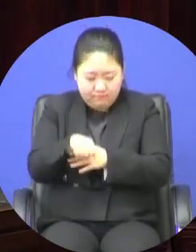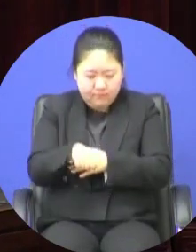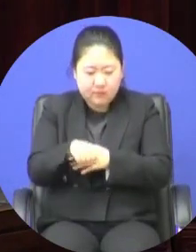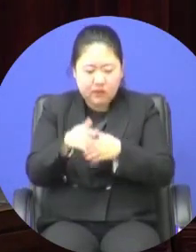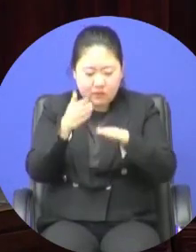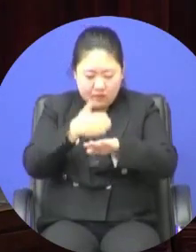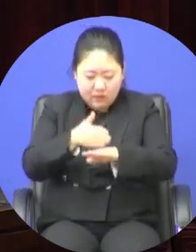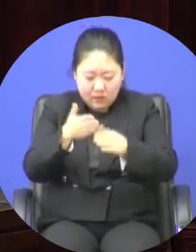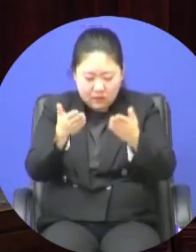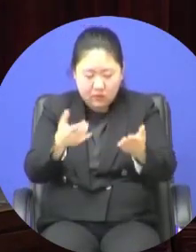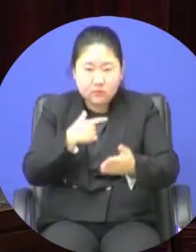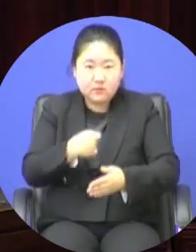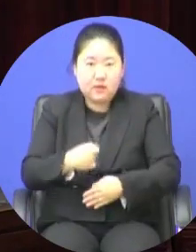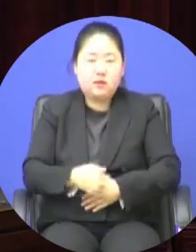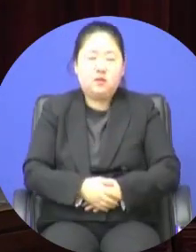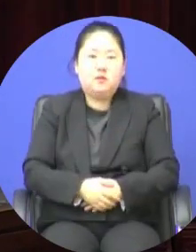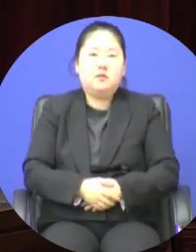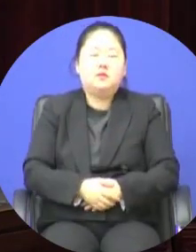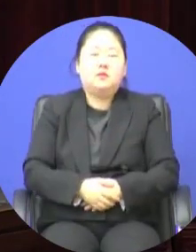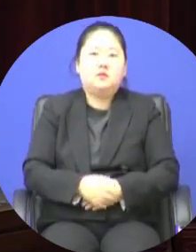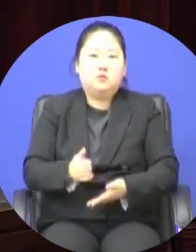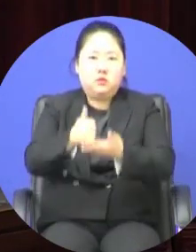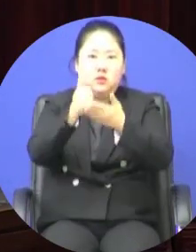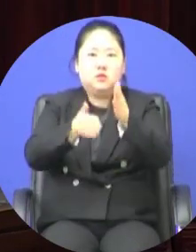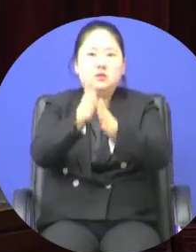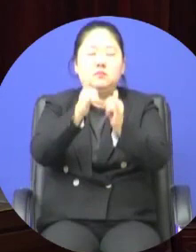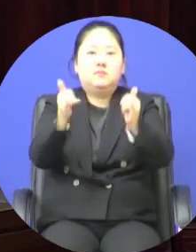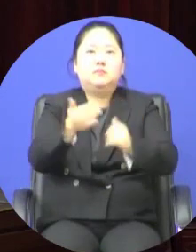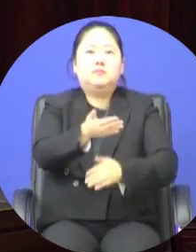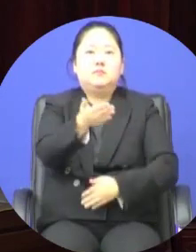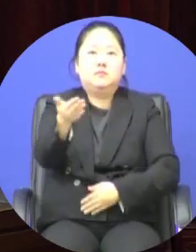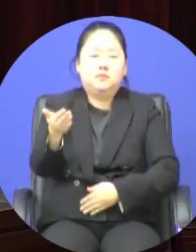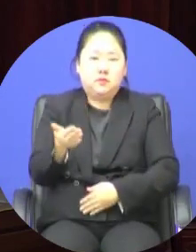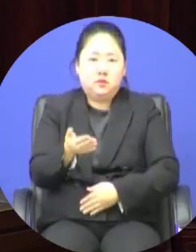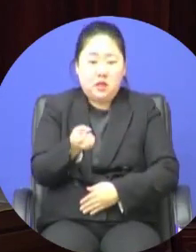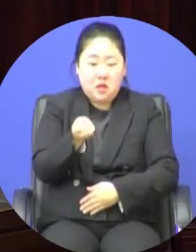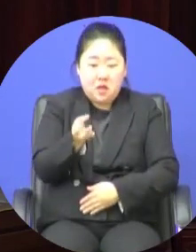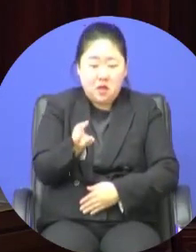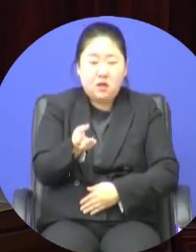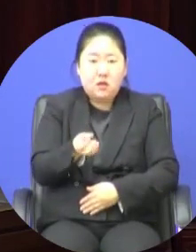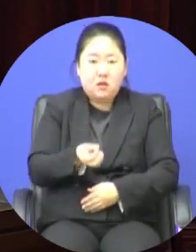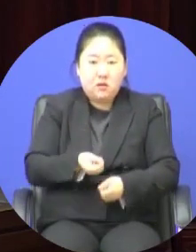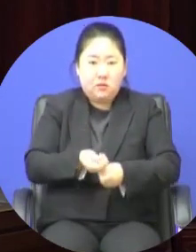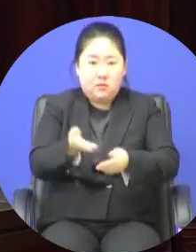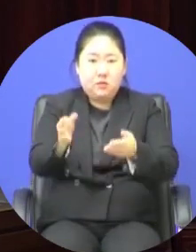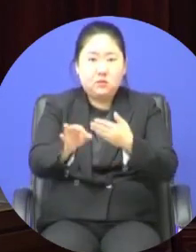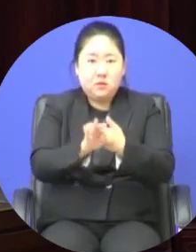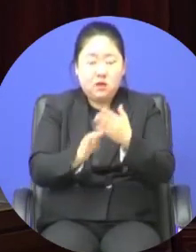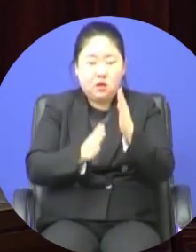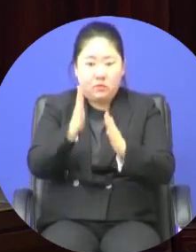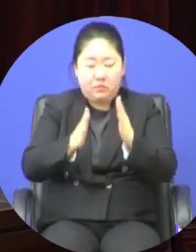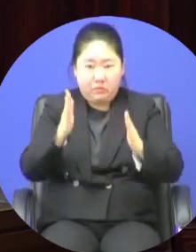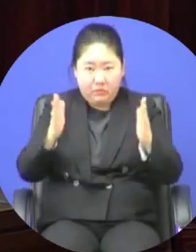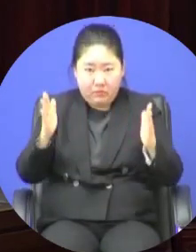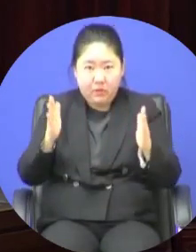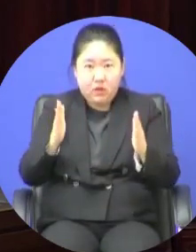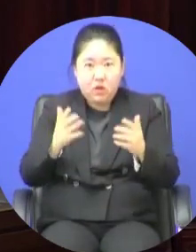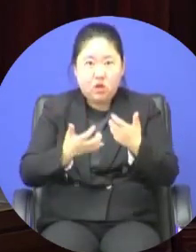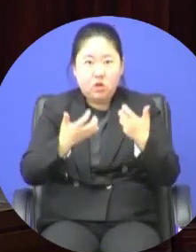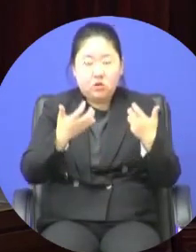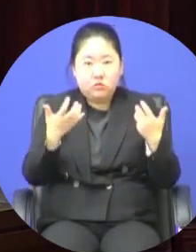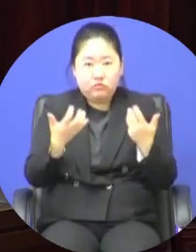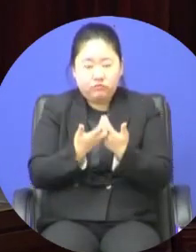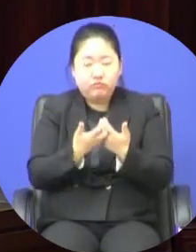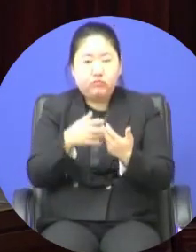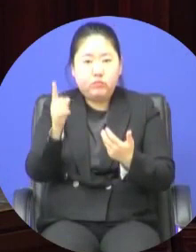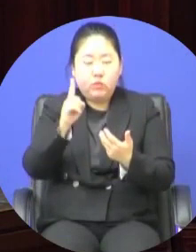감사드립니다. 존경하는 시민 여러분, 울창한 숲은 한 알의 씨앗에서 시작해 세월이라는 자양분으로